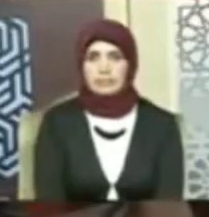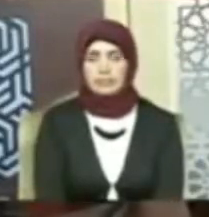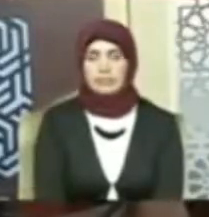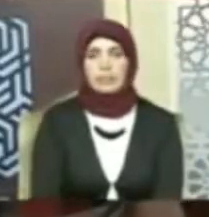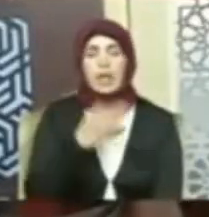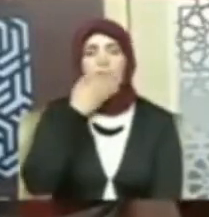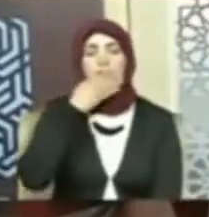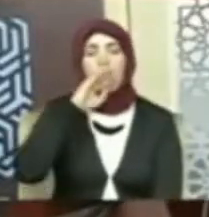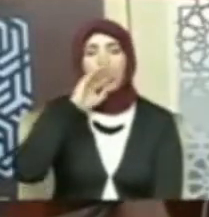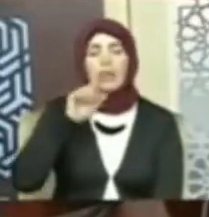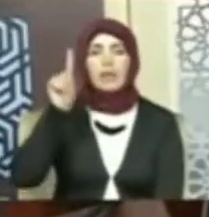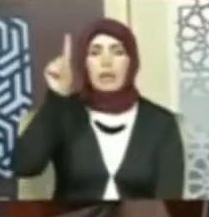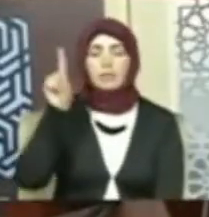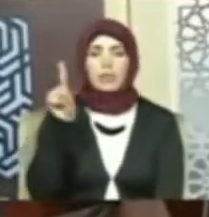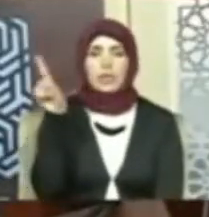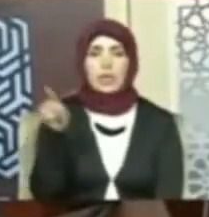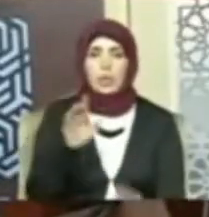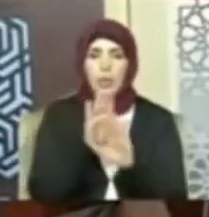الحمد لله وكفى،